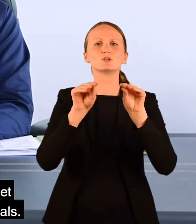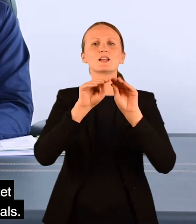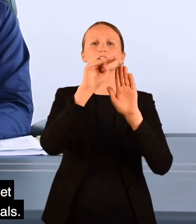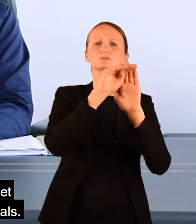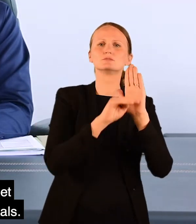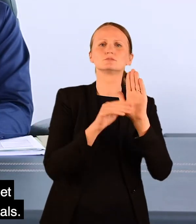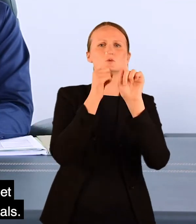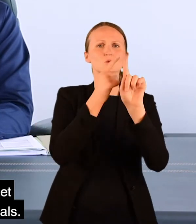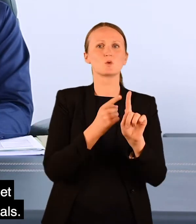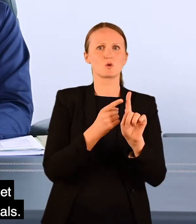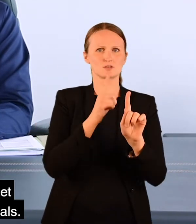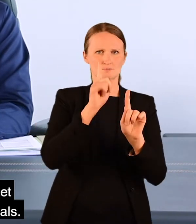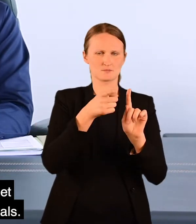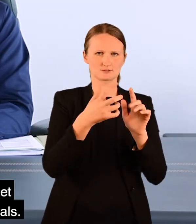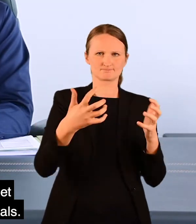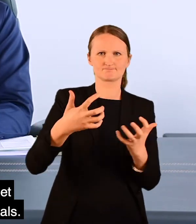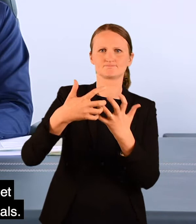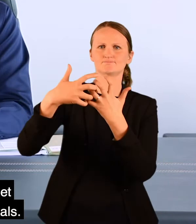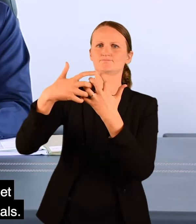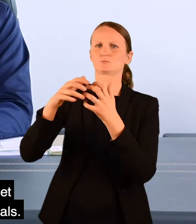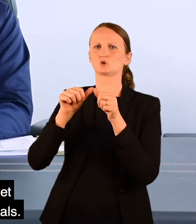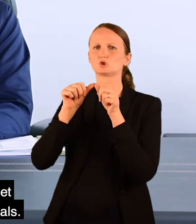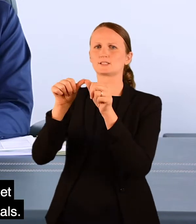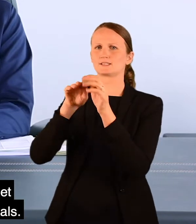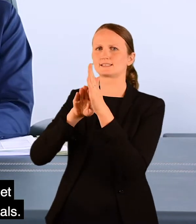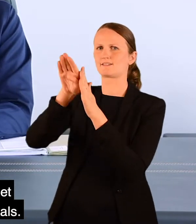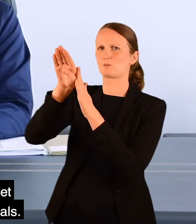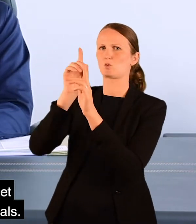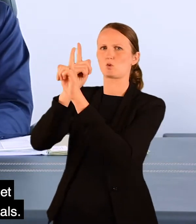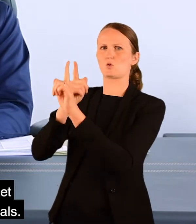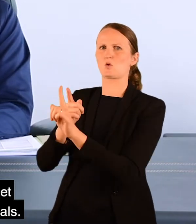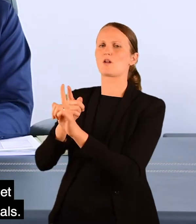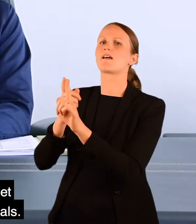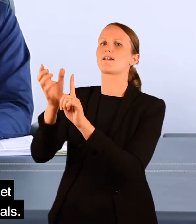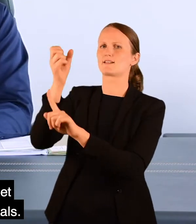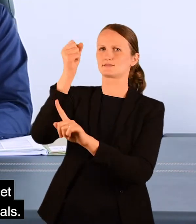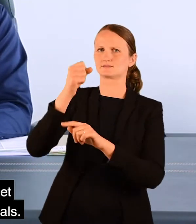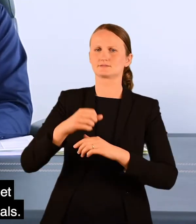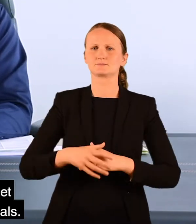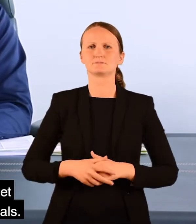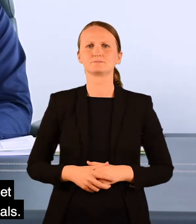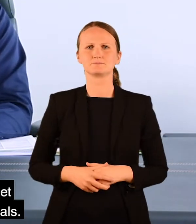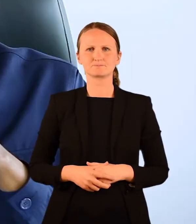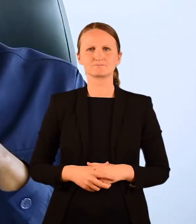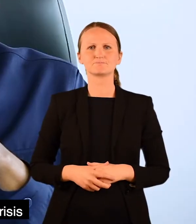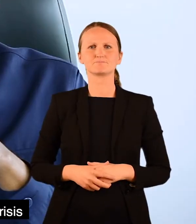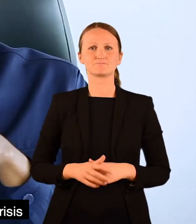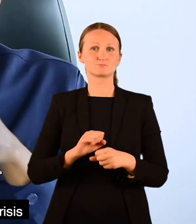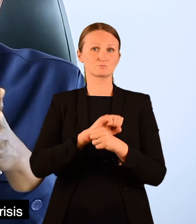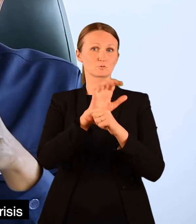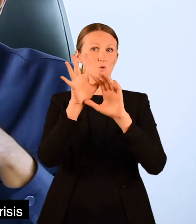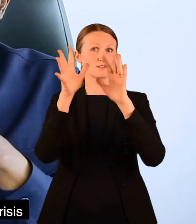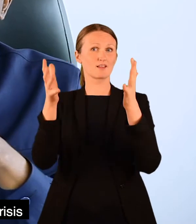pour que l'éducation soit au rendez-vous des objectifs de développement durable.